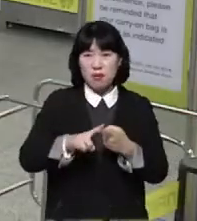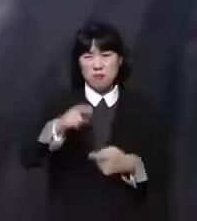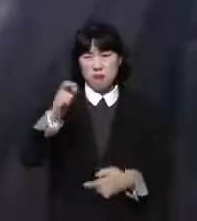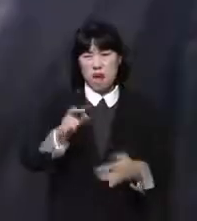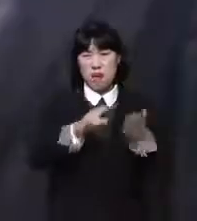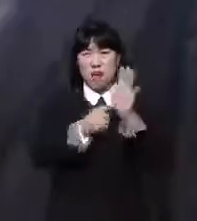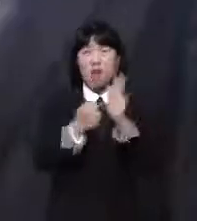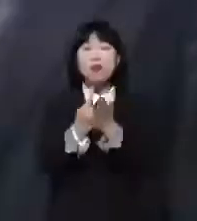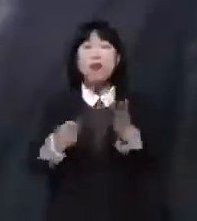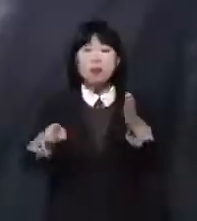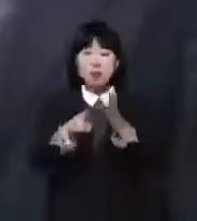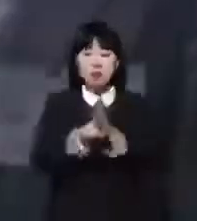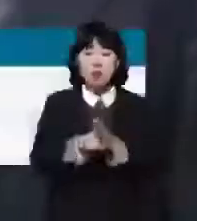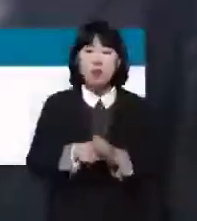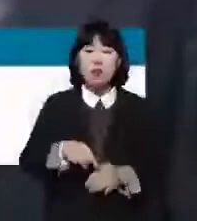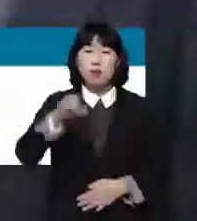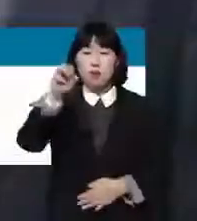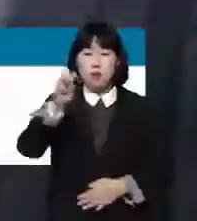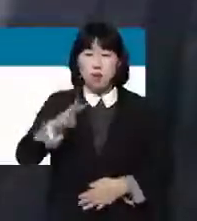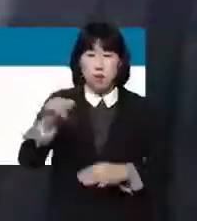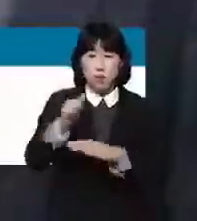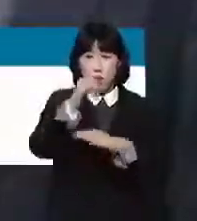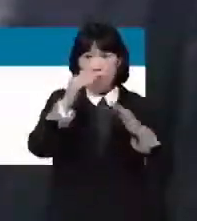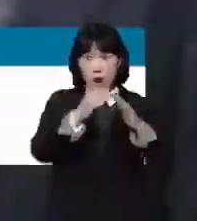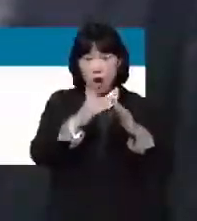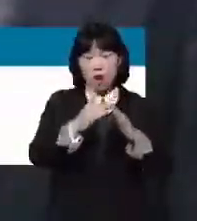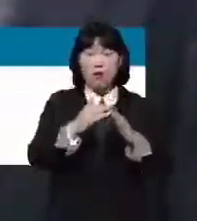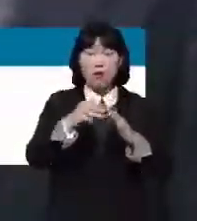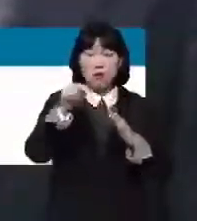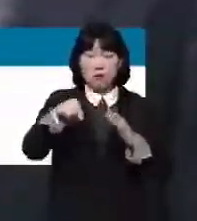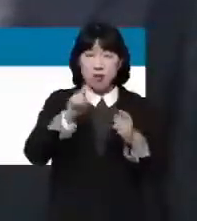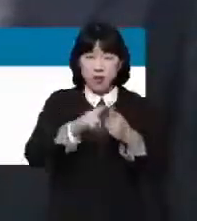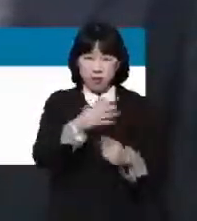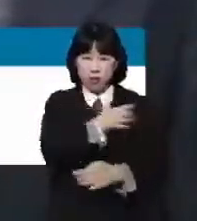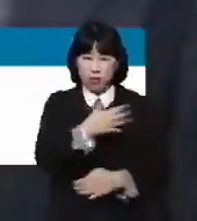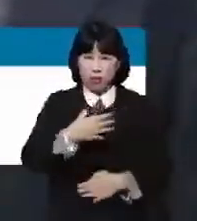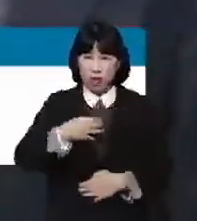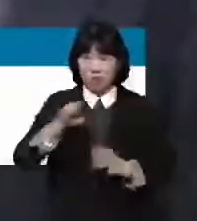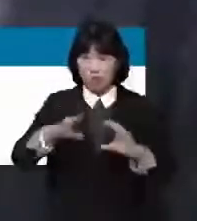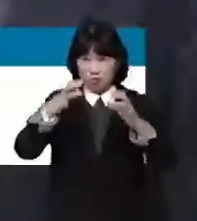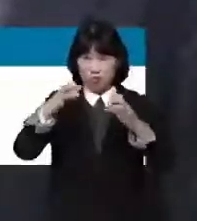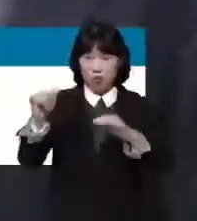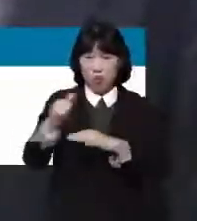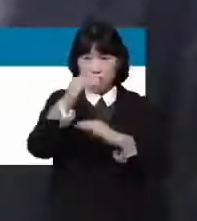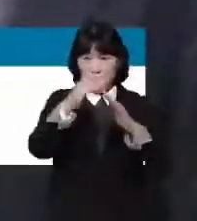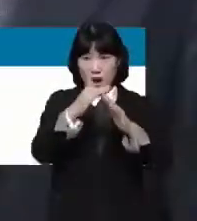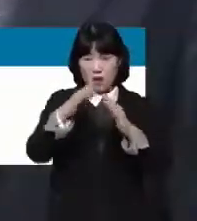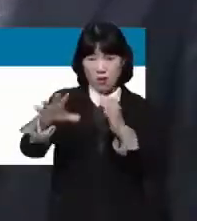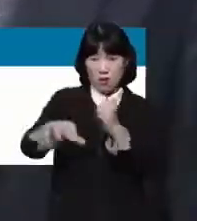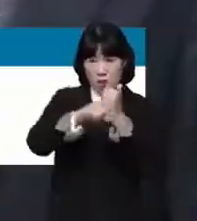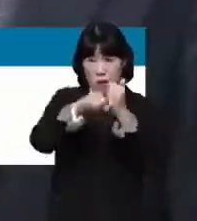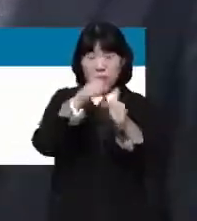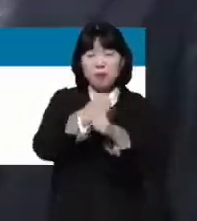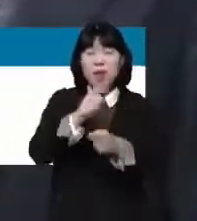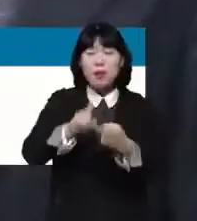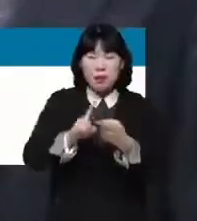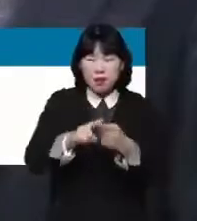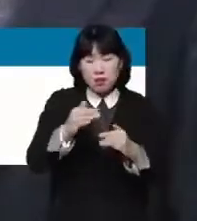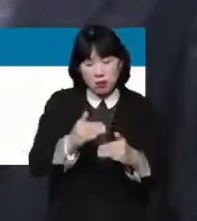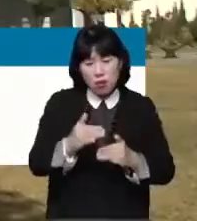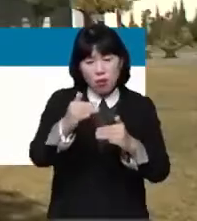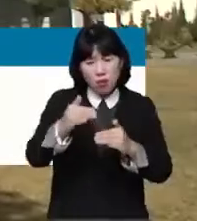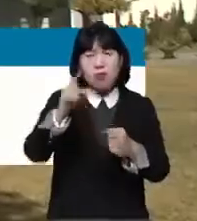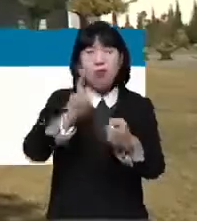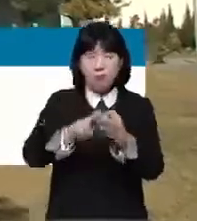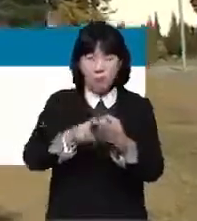어 강조 공안 국내에서는 당초 계획대로 무앙 제공하므로 통합한다 이런 절차에 따라서 진행되는